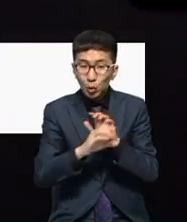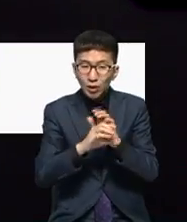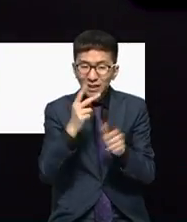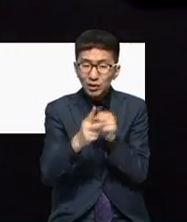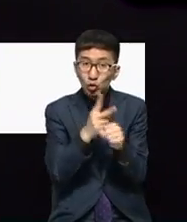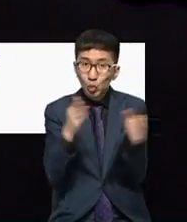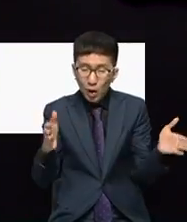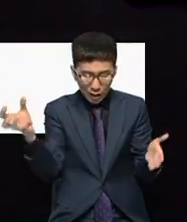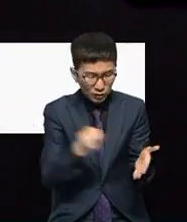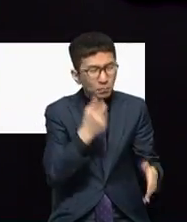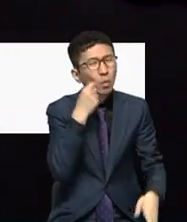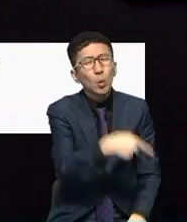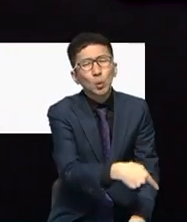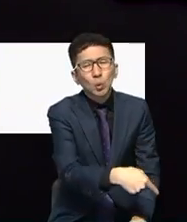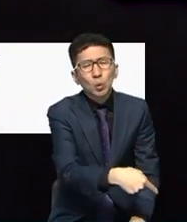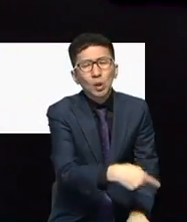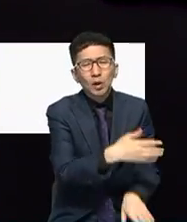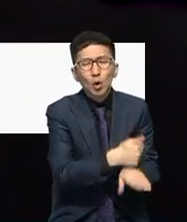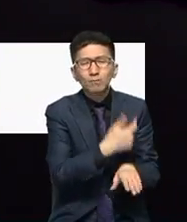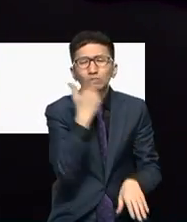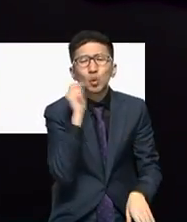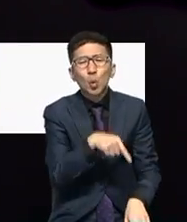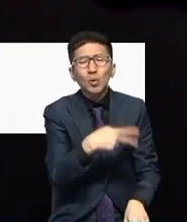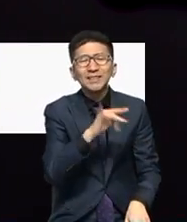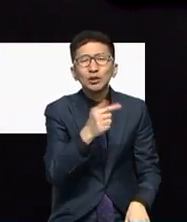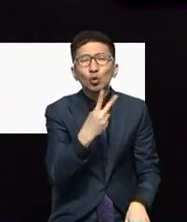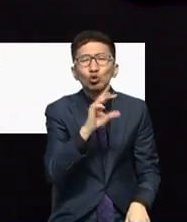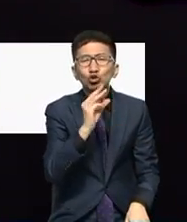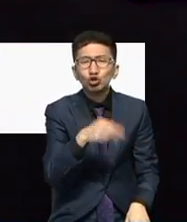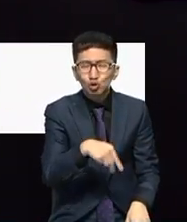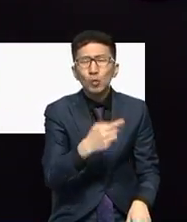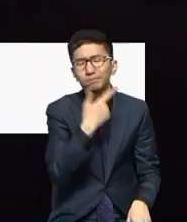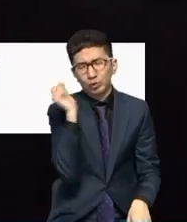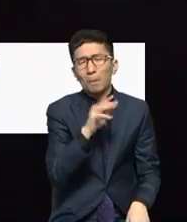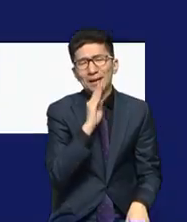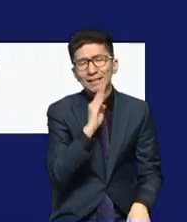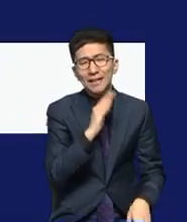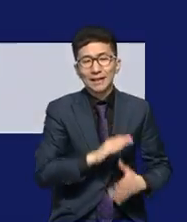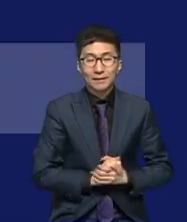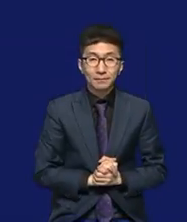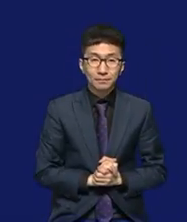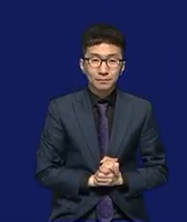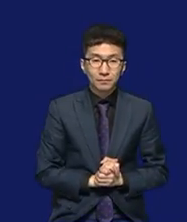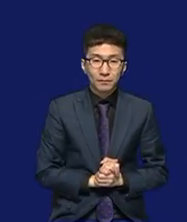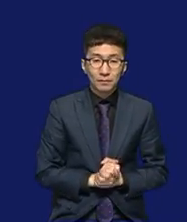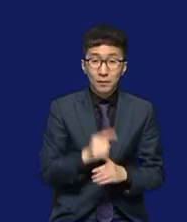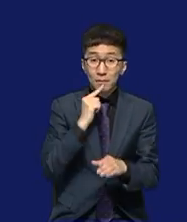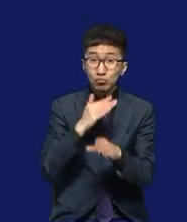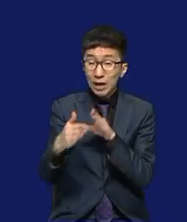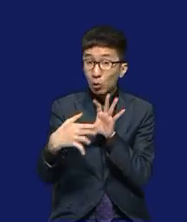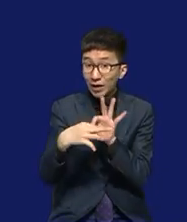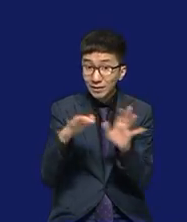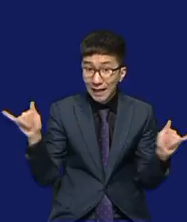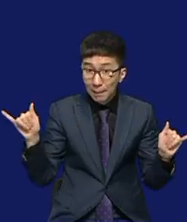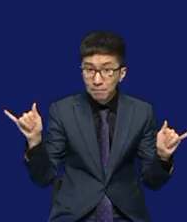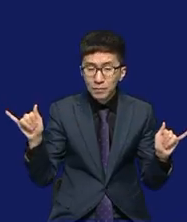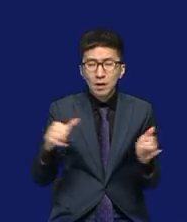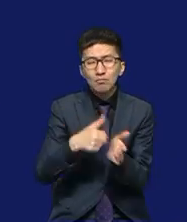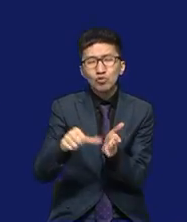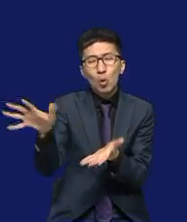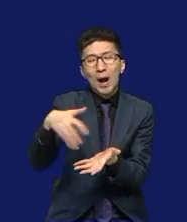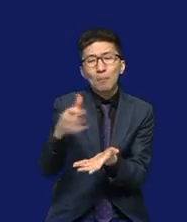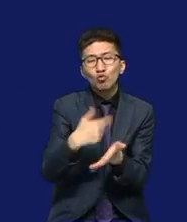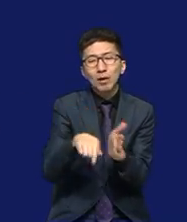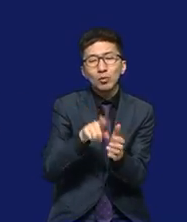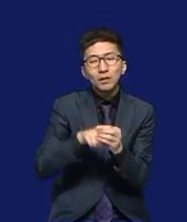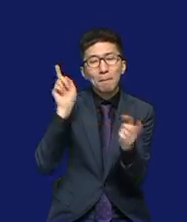못 들어갔으니까 매우 부족합니다. 식용유 그러면 더 말할 것도 없고. 대북 소식통은 물자 확보 차원에서